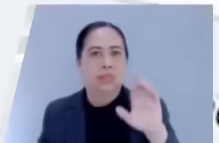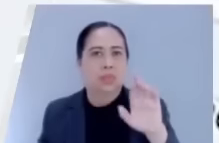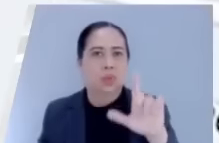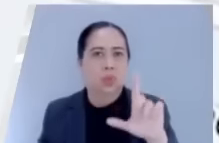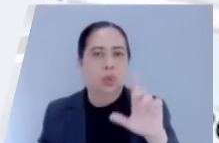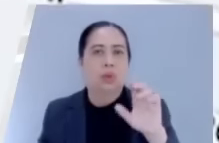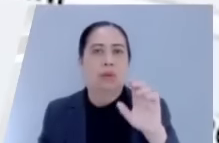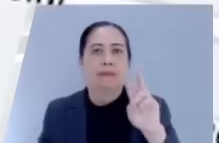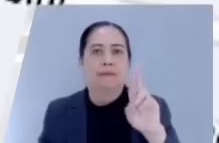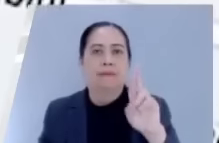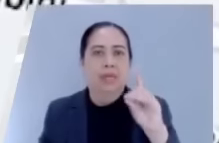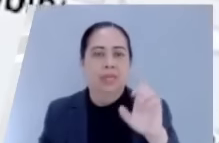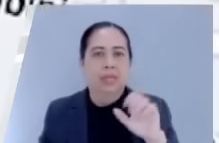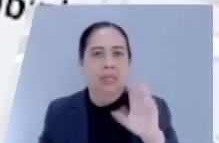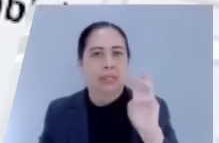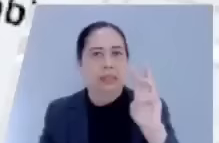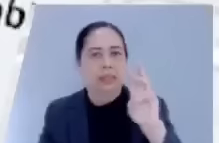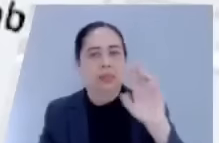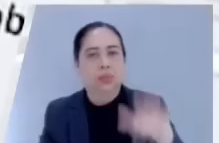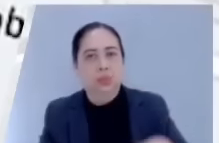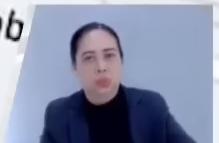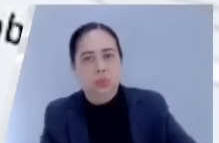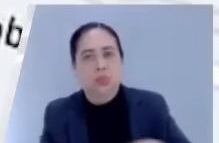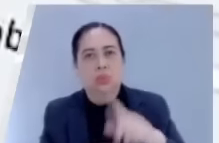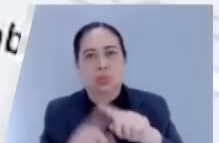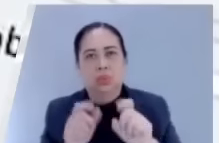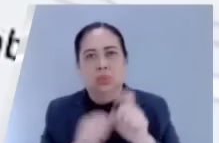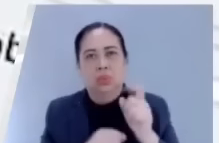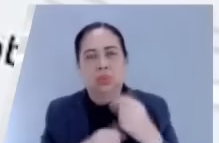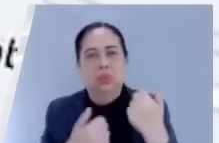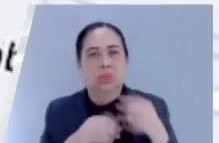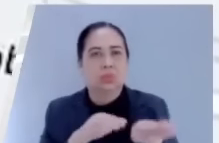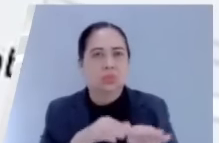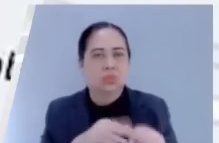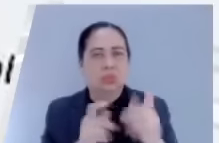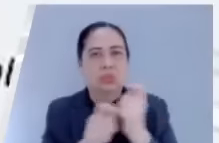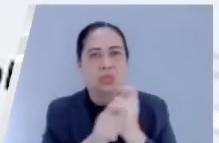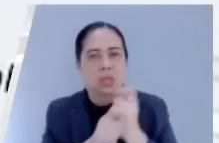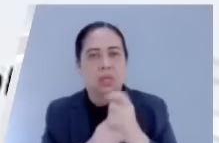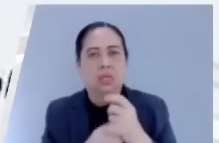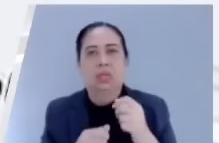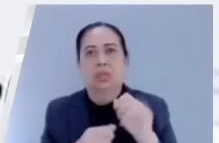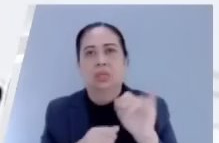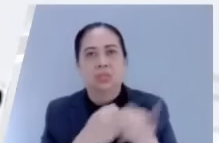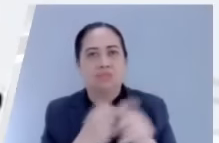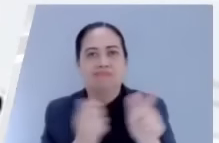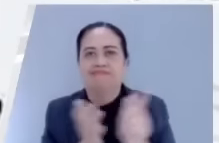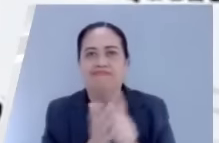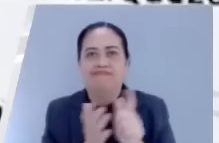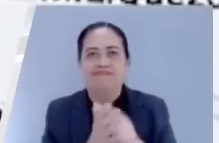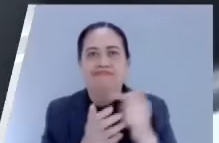hanggang hating gabi, maliban labang sa mga truck, jeep, motorsiklo at UV Express.